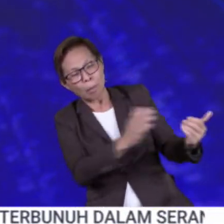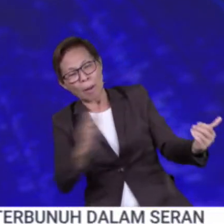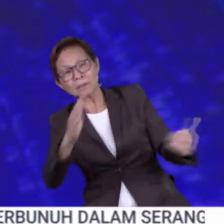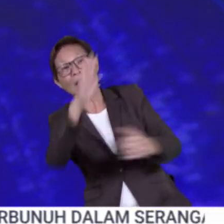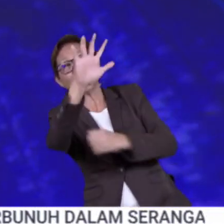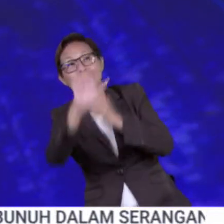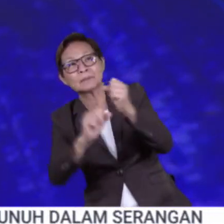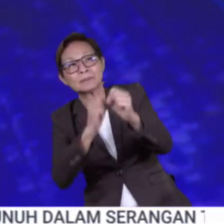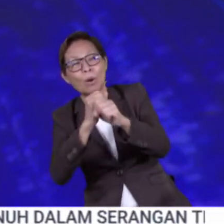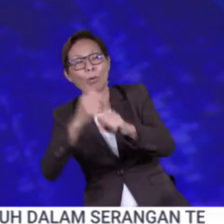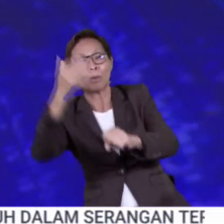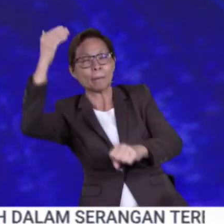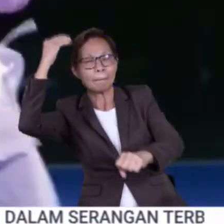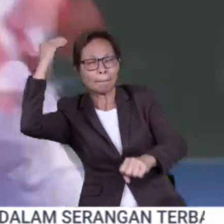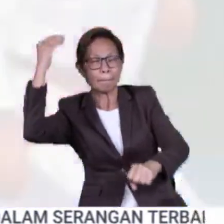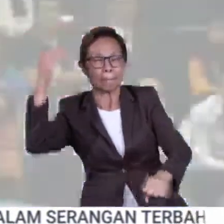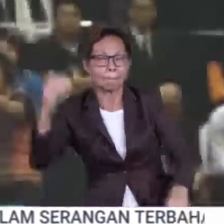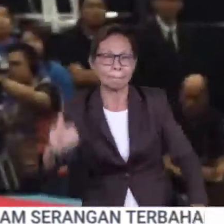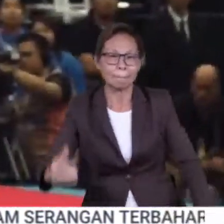lepas.